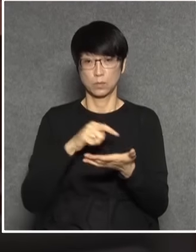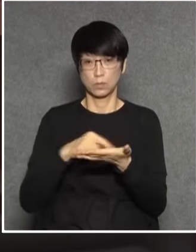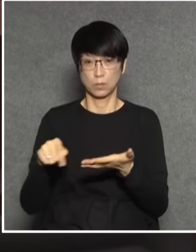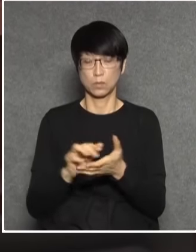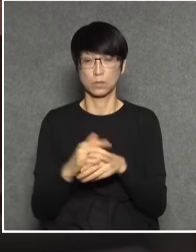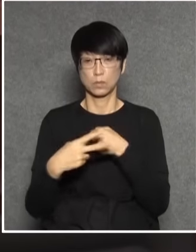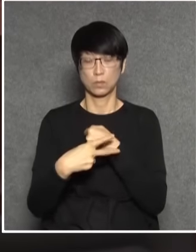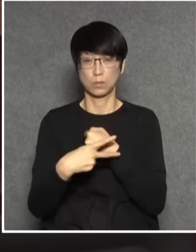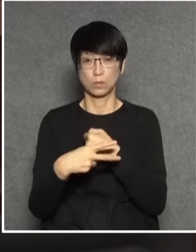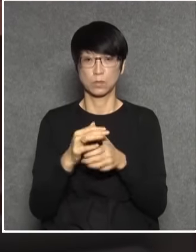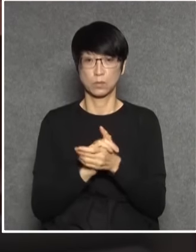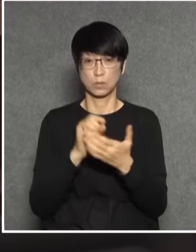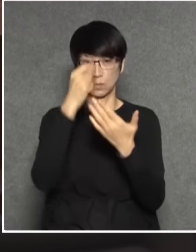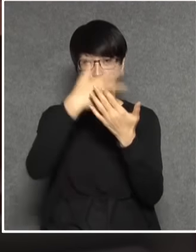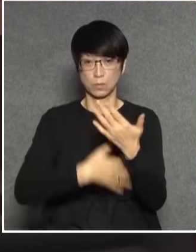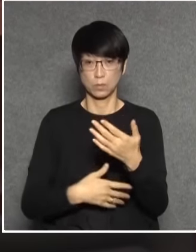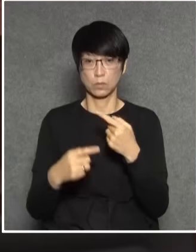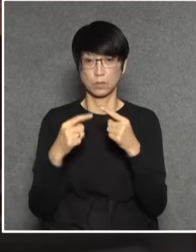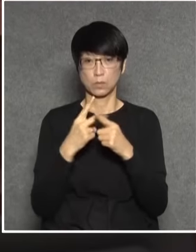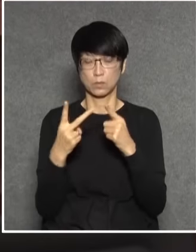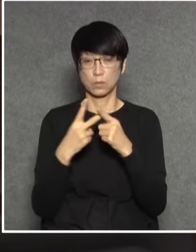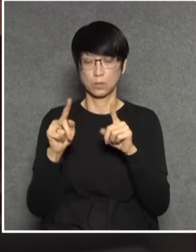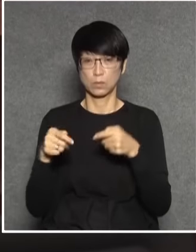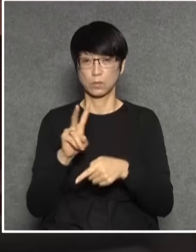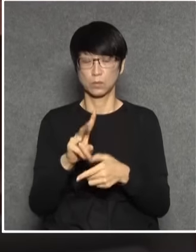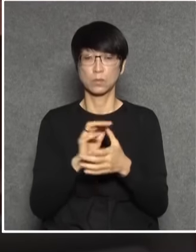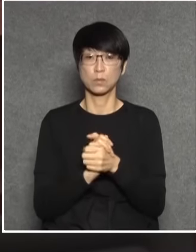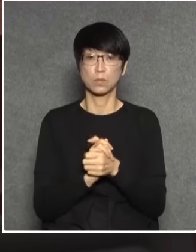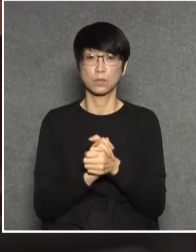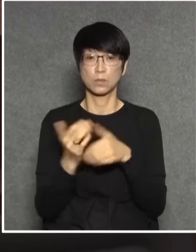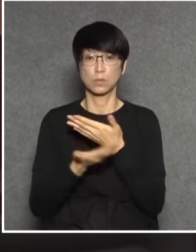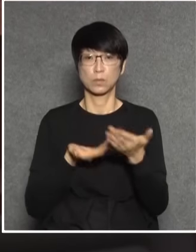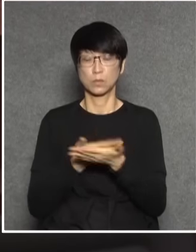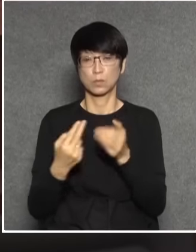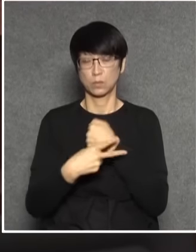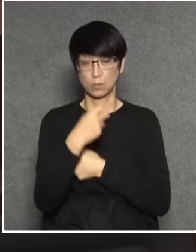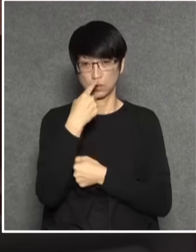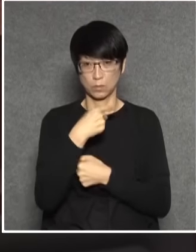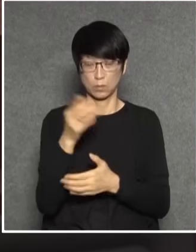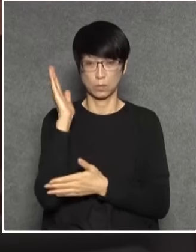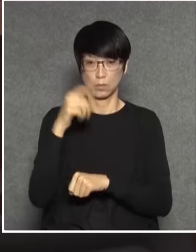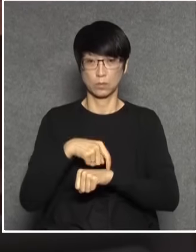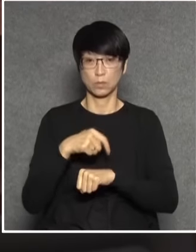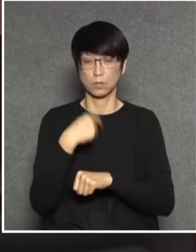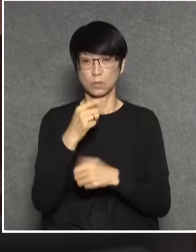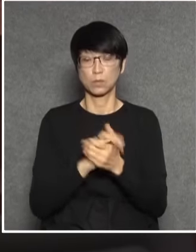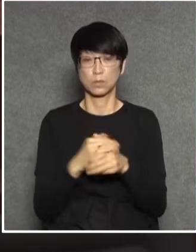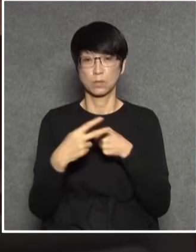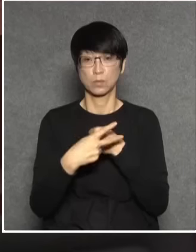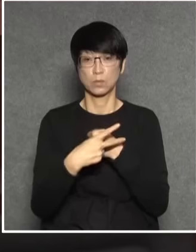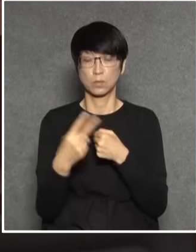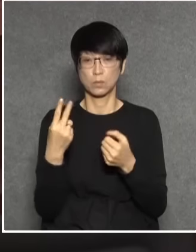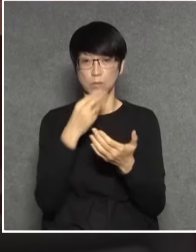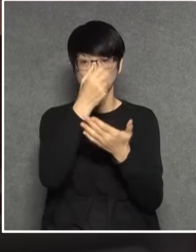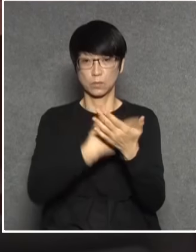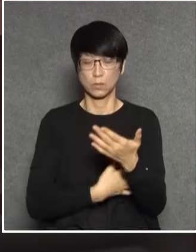號條例草案第12(2) 條，正如我在恢復二讀辯論的發言指出，第二號條例草案的其中